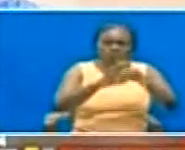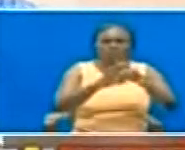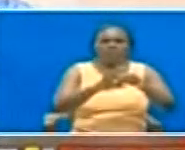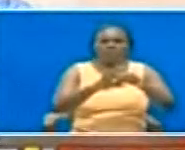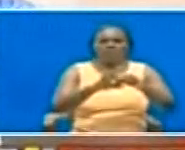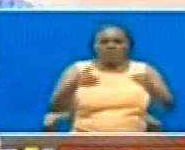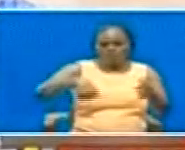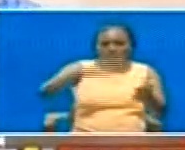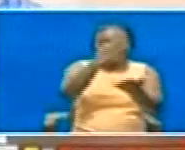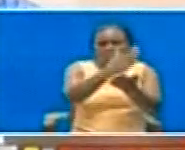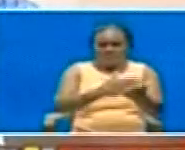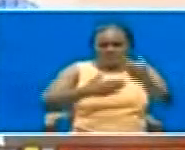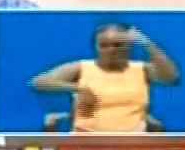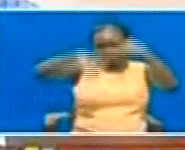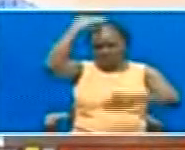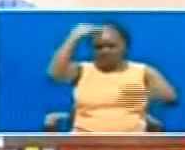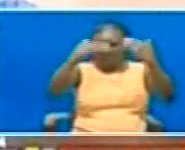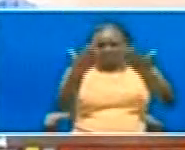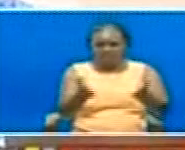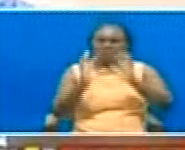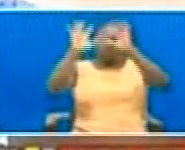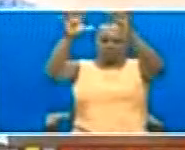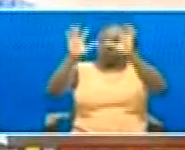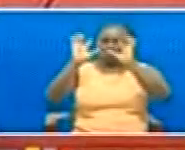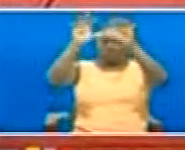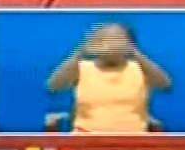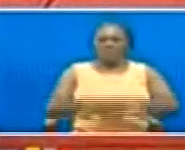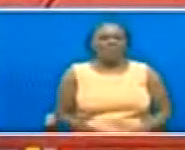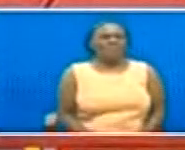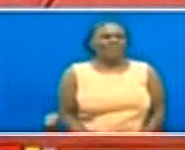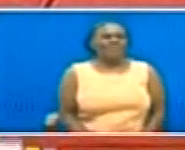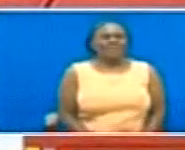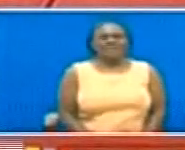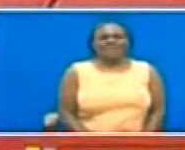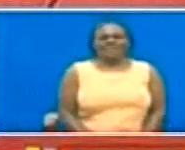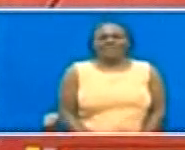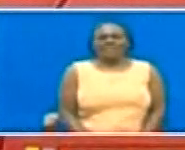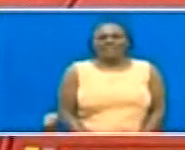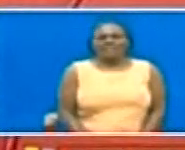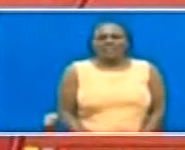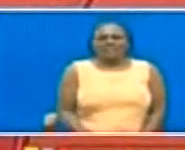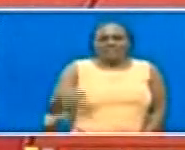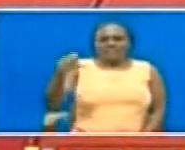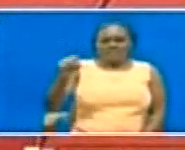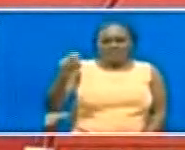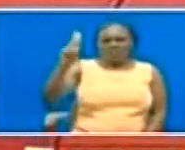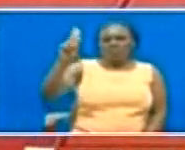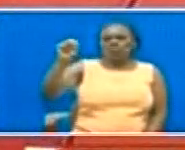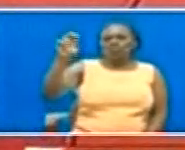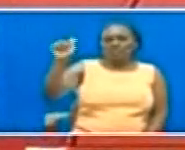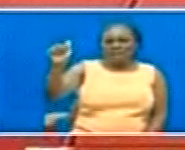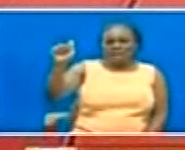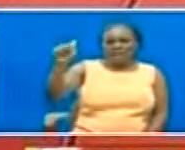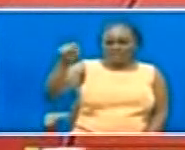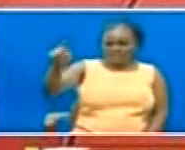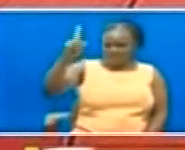a part of the University Basketball League. Asante. Naam, Antisha Suna Nigel ndio